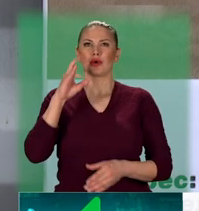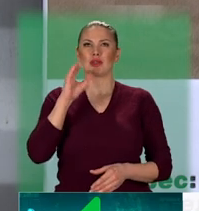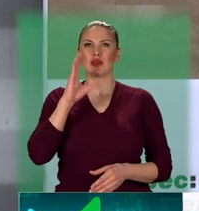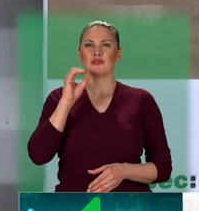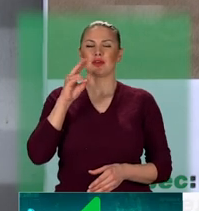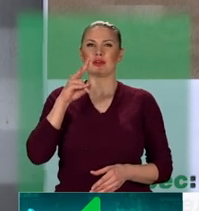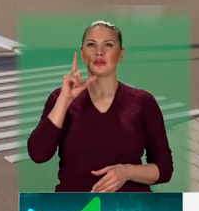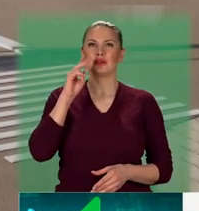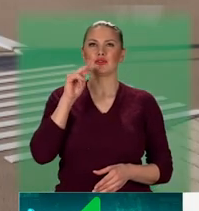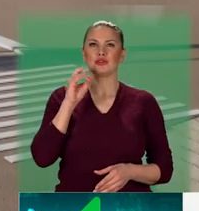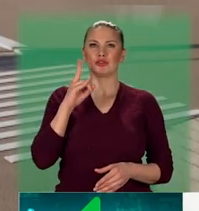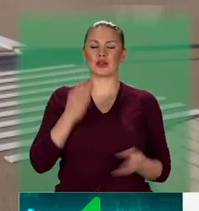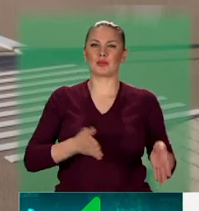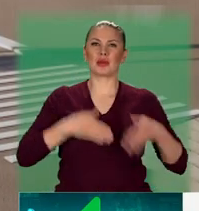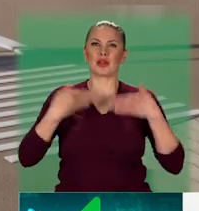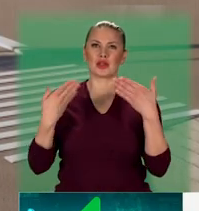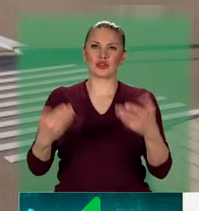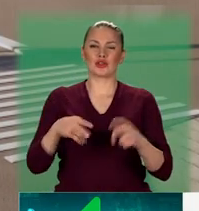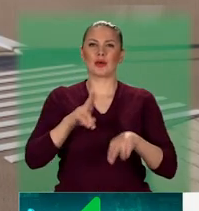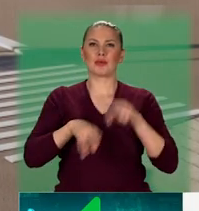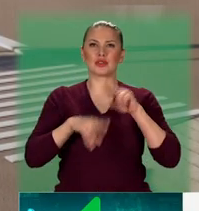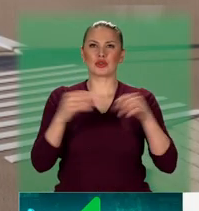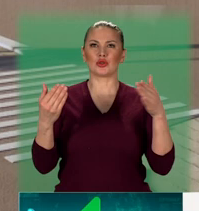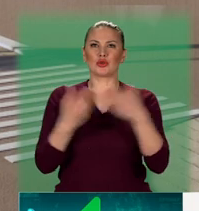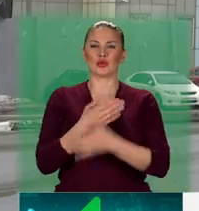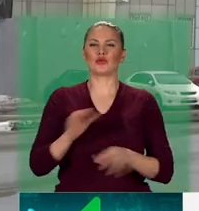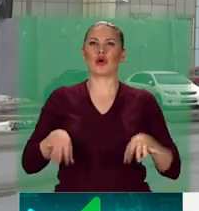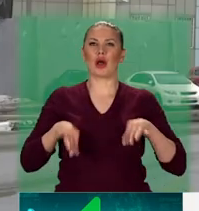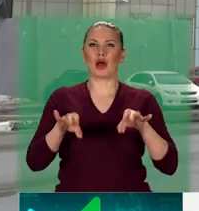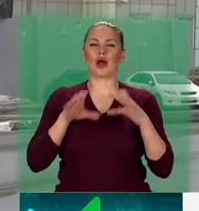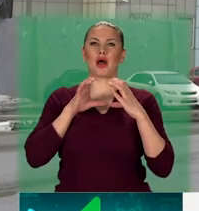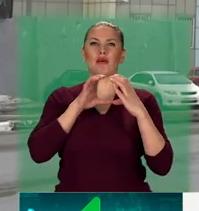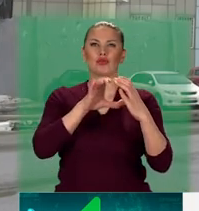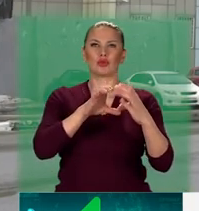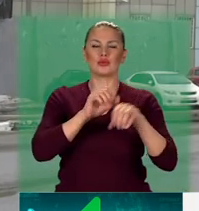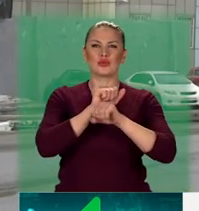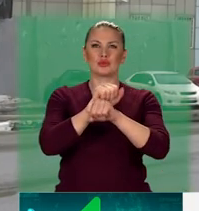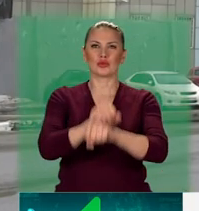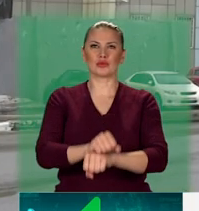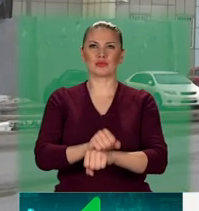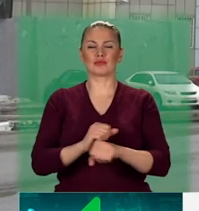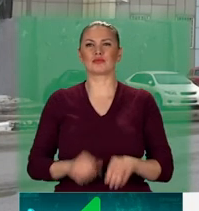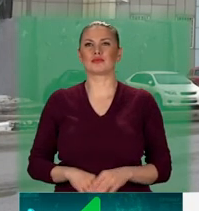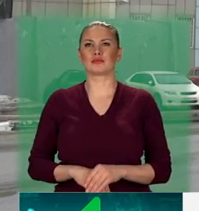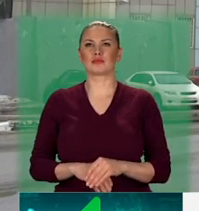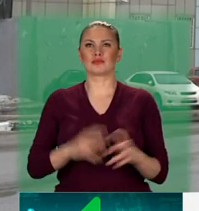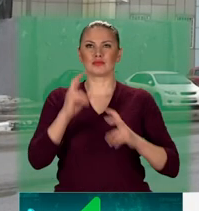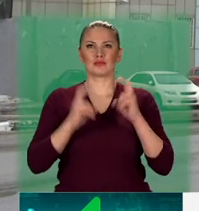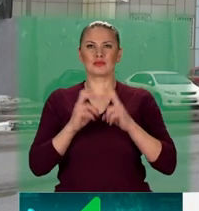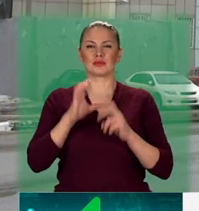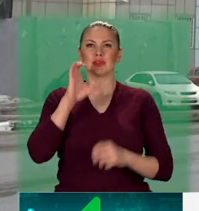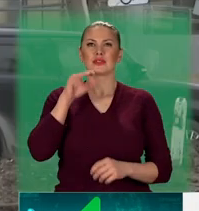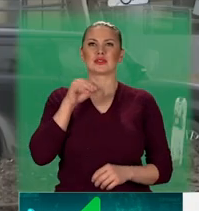небольшого автовокзала. Идея получила положительный отклик большинства горожан. На общем голосовании сахалинцы тоже поддержали